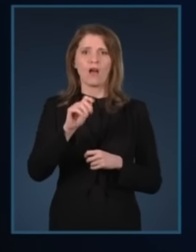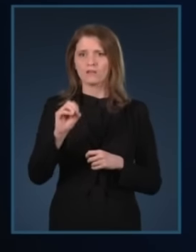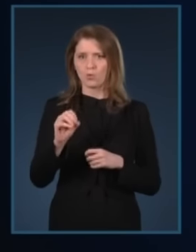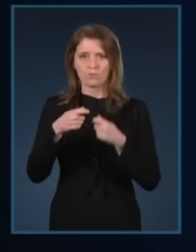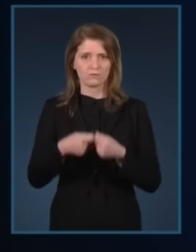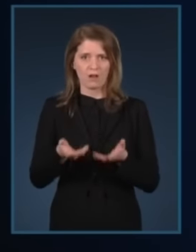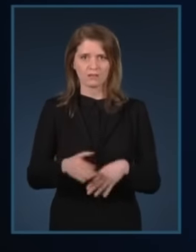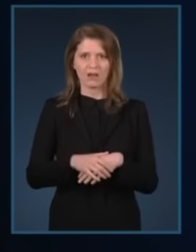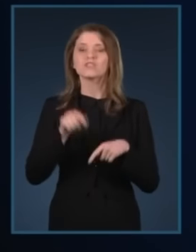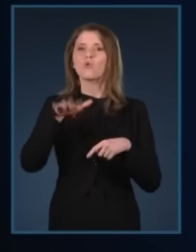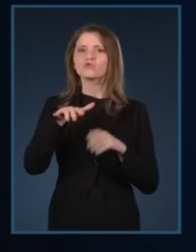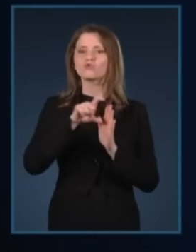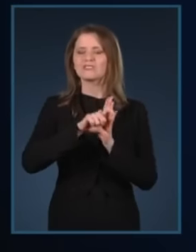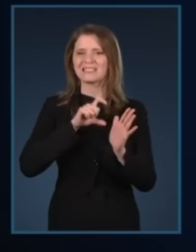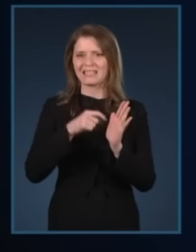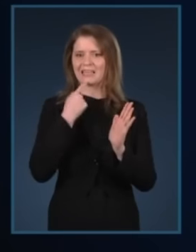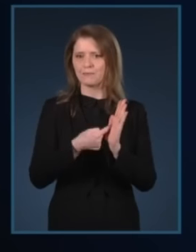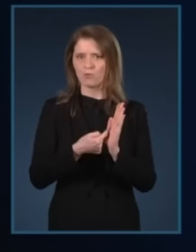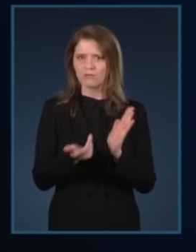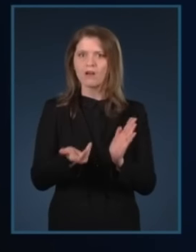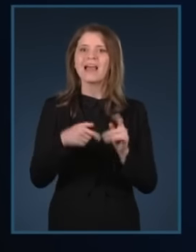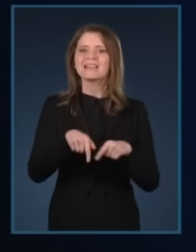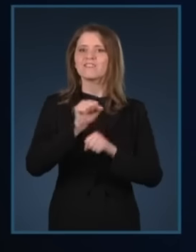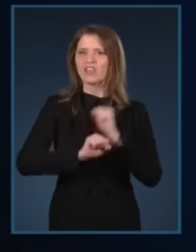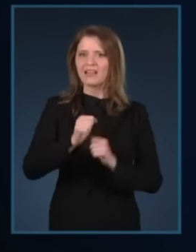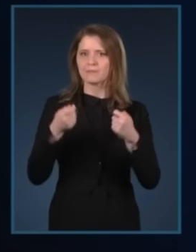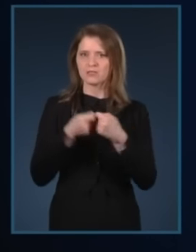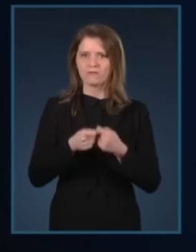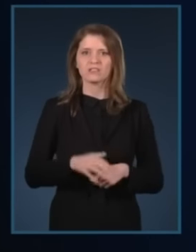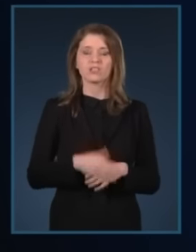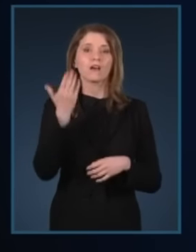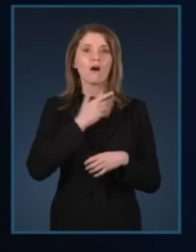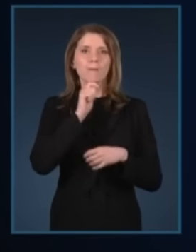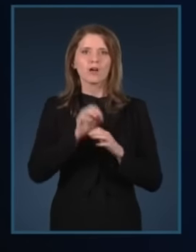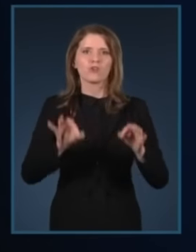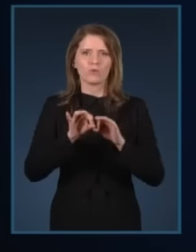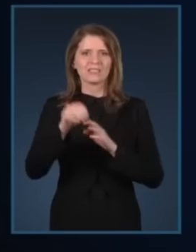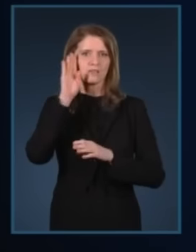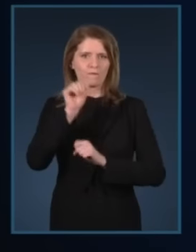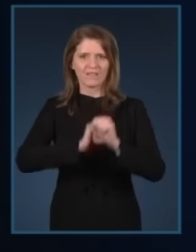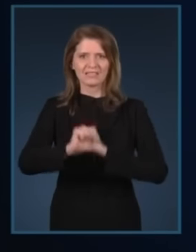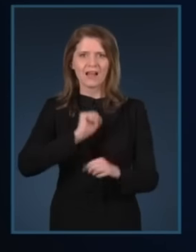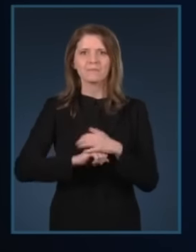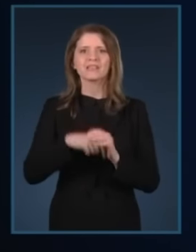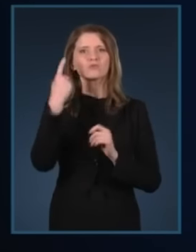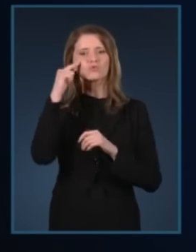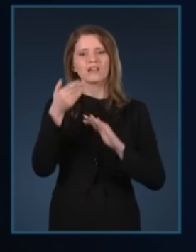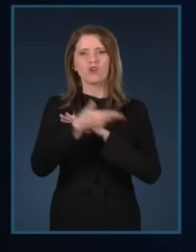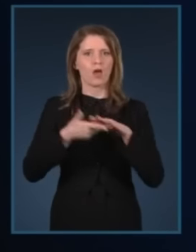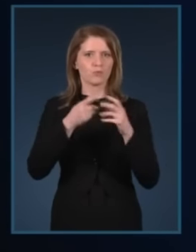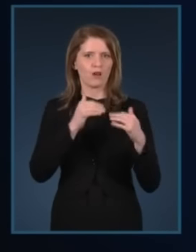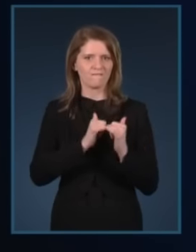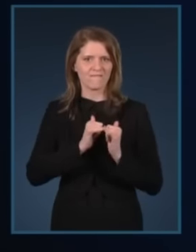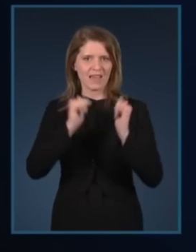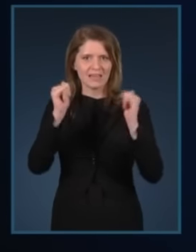kimondja, hogy ez egy védelmi szövetség. Úgyhogy, ha Magyarország honvédelmét tudásalapúra fejlesszük,